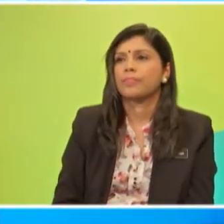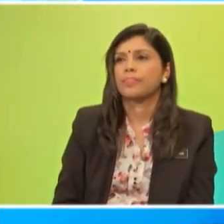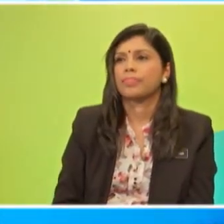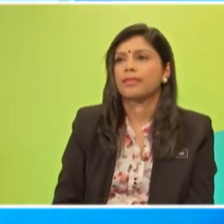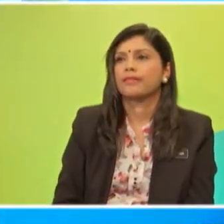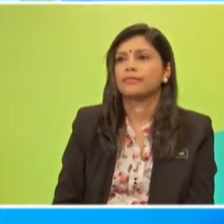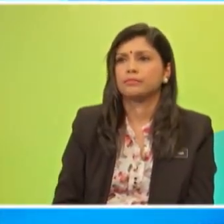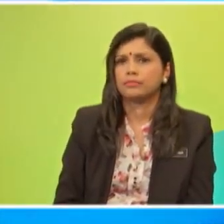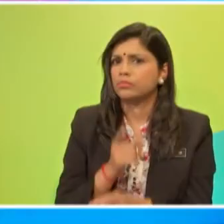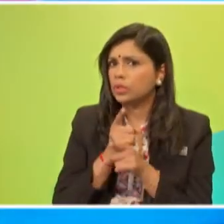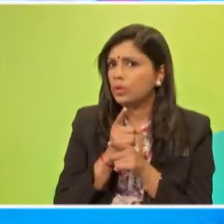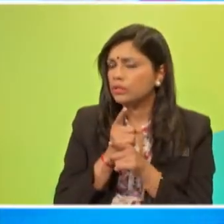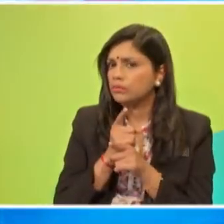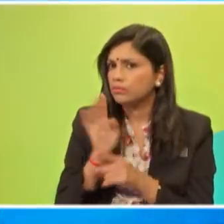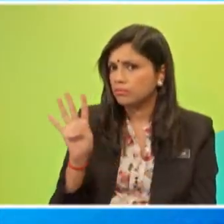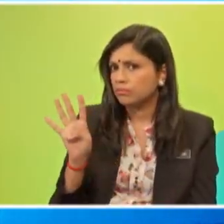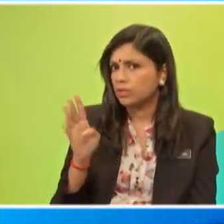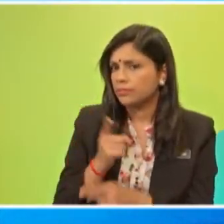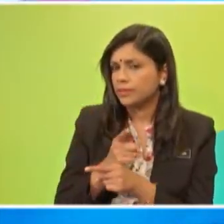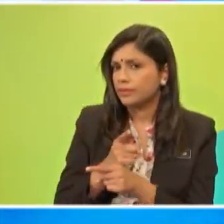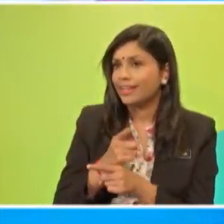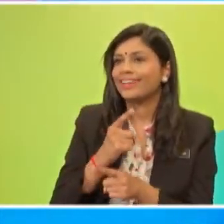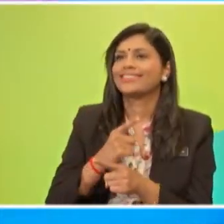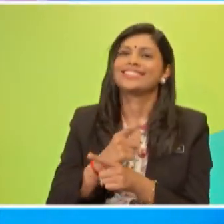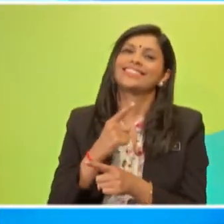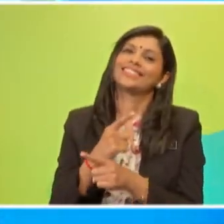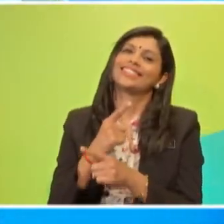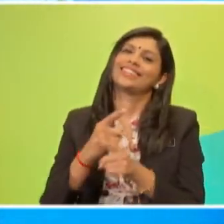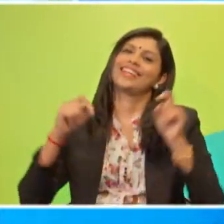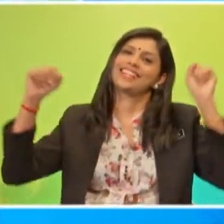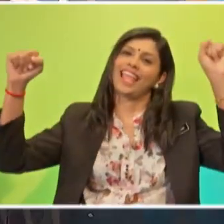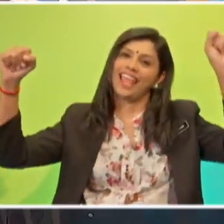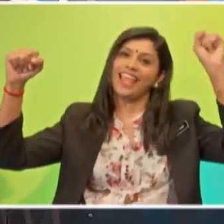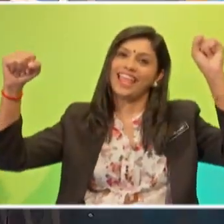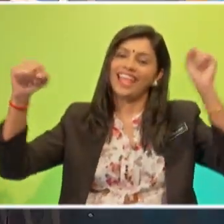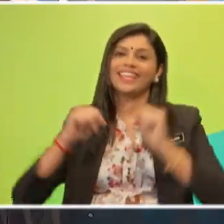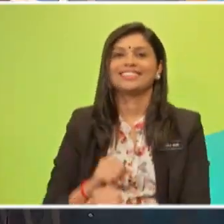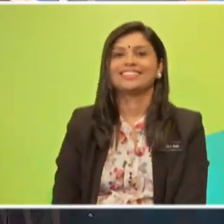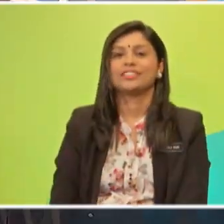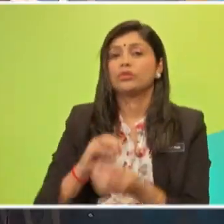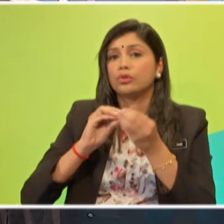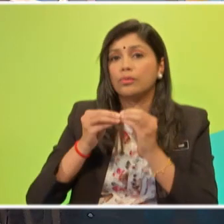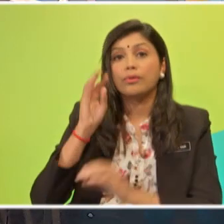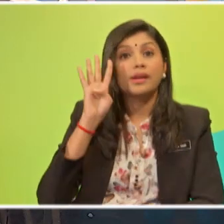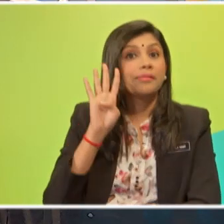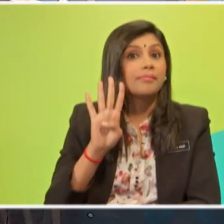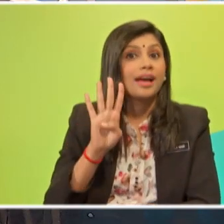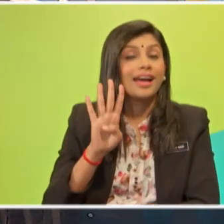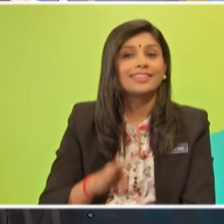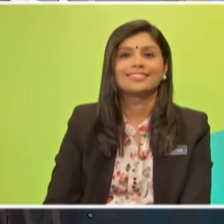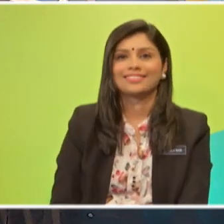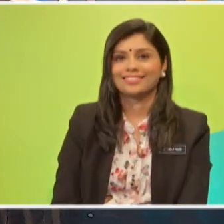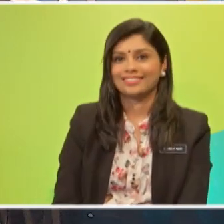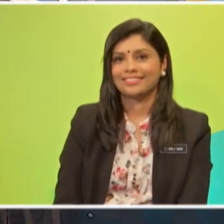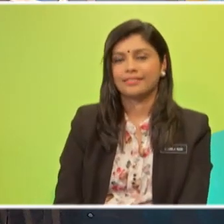Yang ini ke, cikgu? Betul. Bagus. Itu nombor empat. Okey, bestnya.